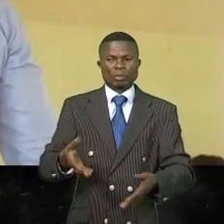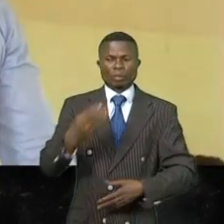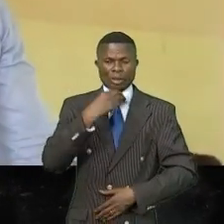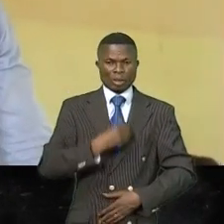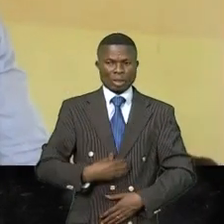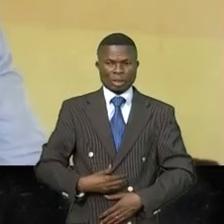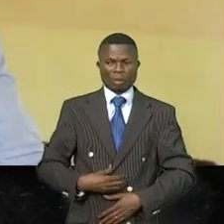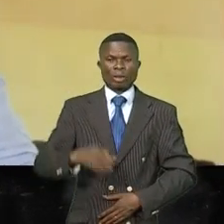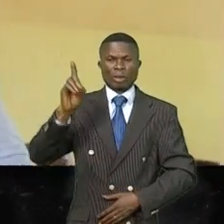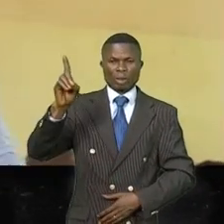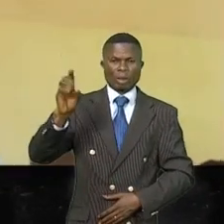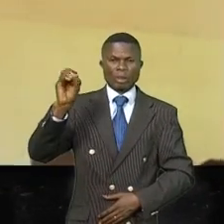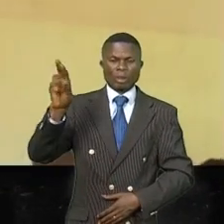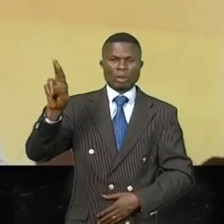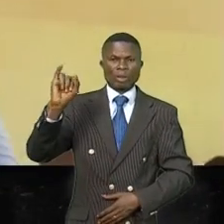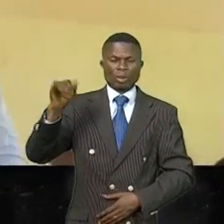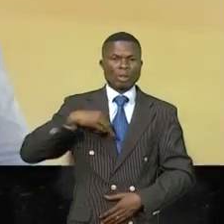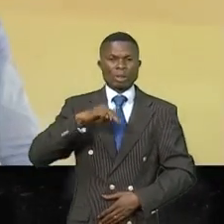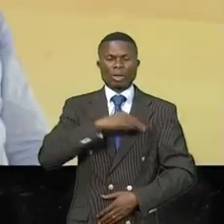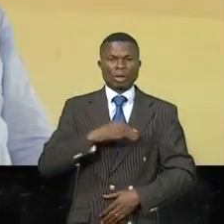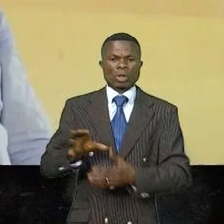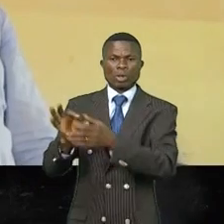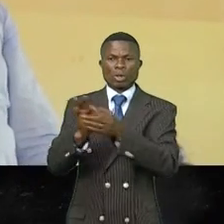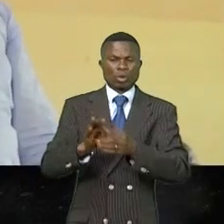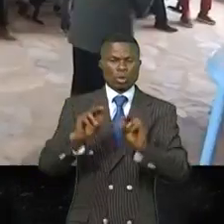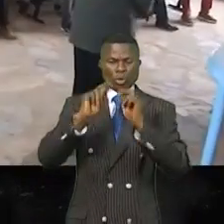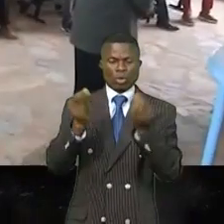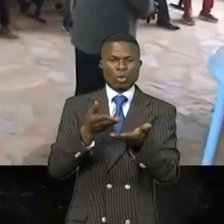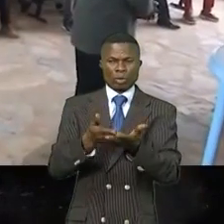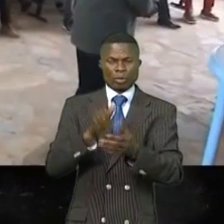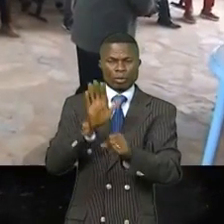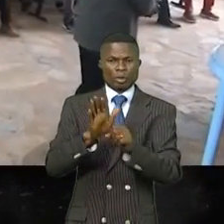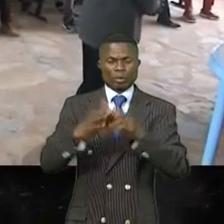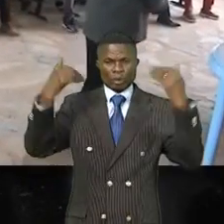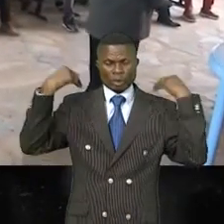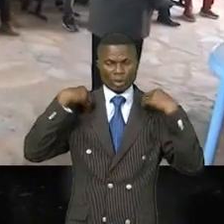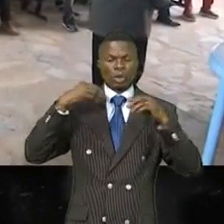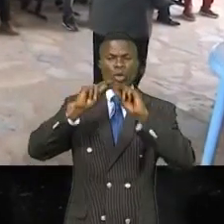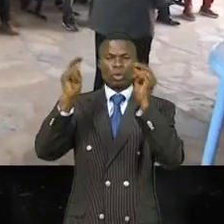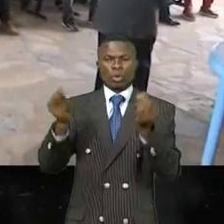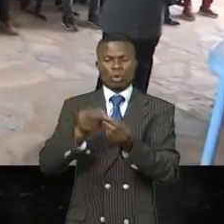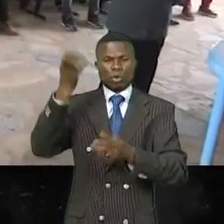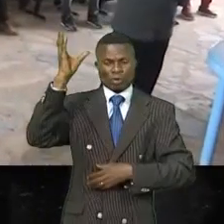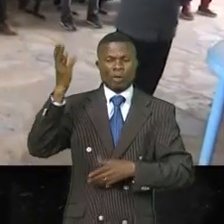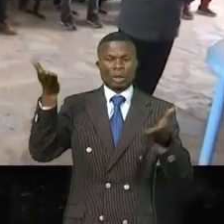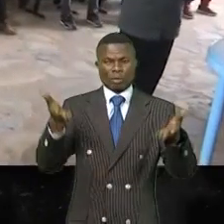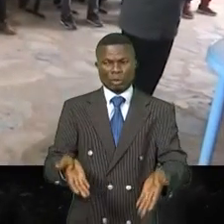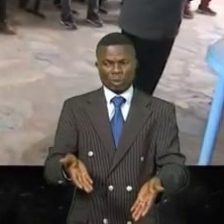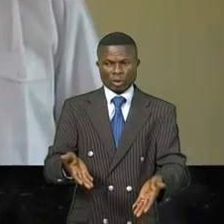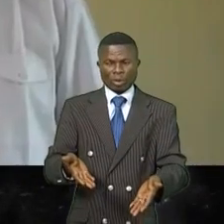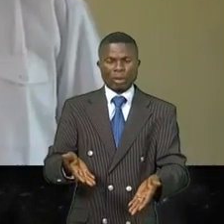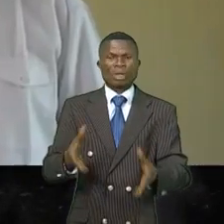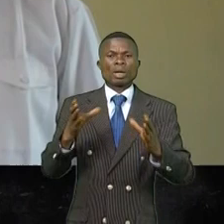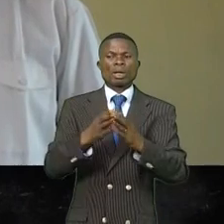Doris Kayoka, l'un des membres de la coordination de cette association. Plusieurs chefs de groupement de la chefferie étaient conduits